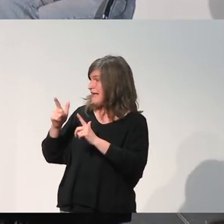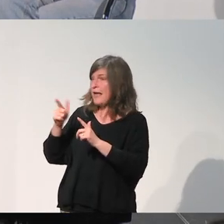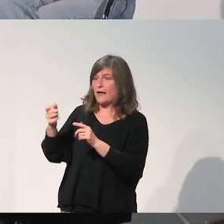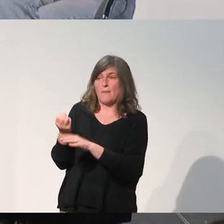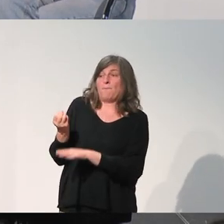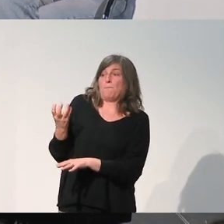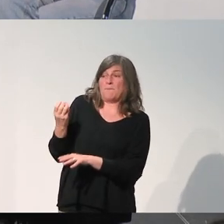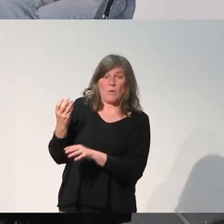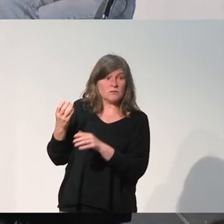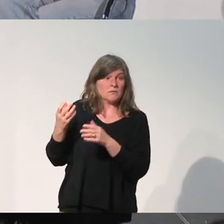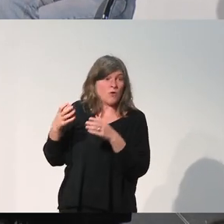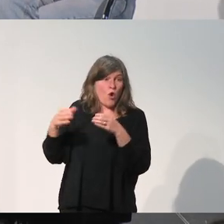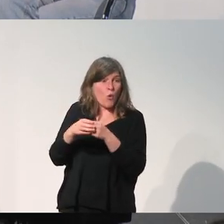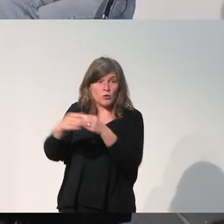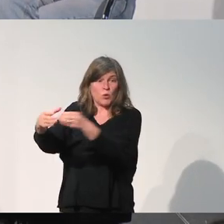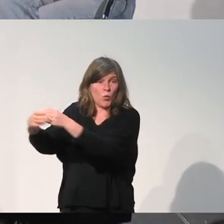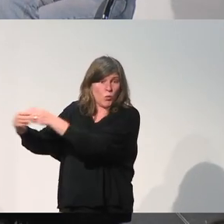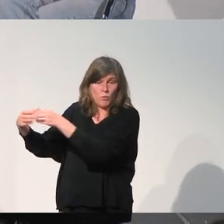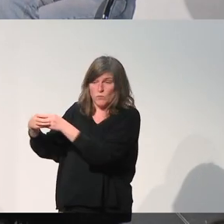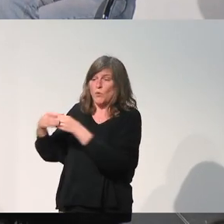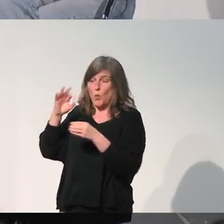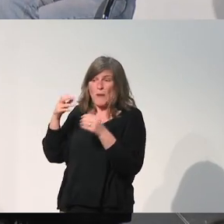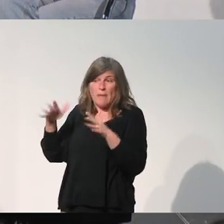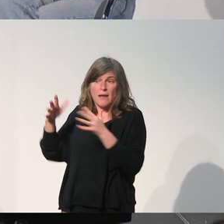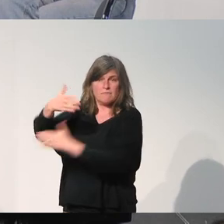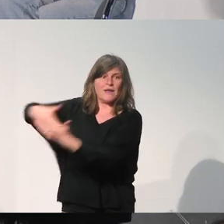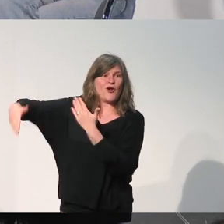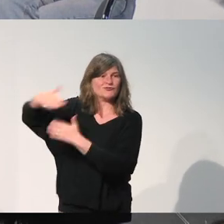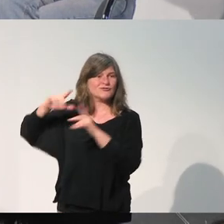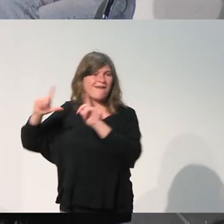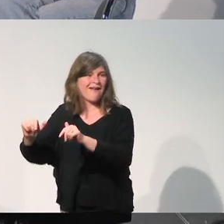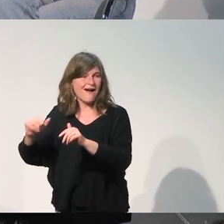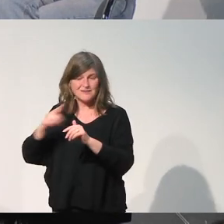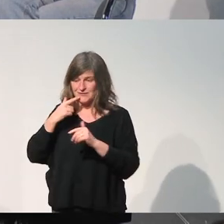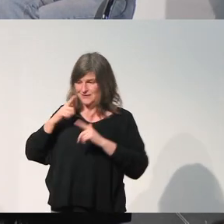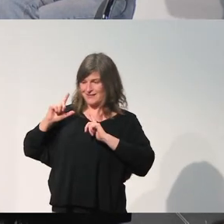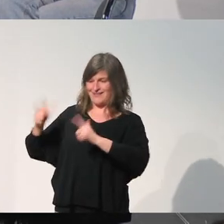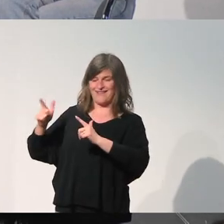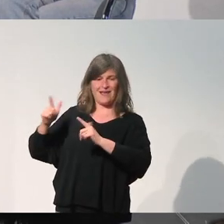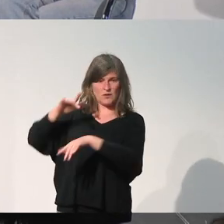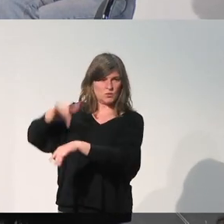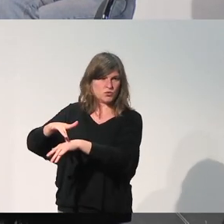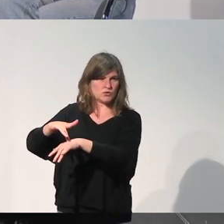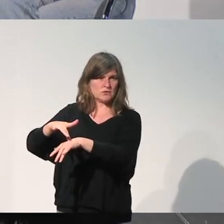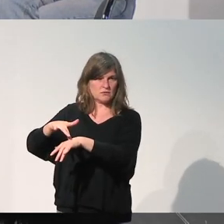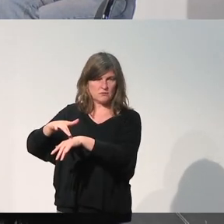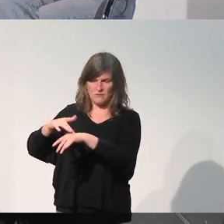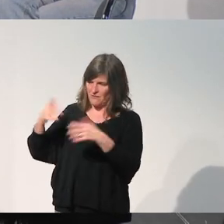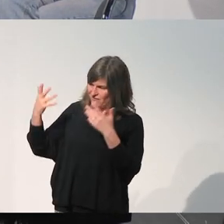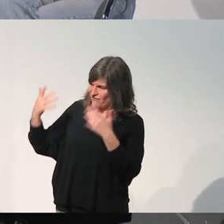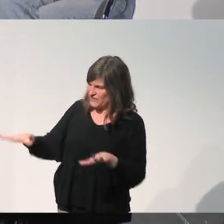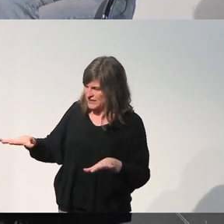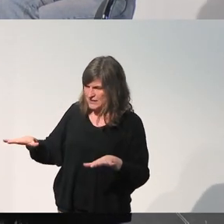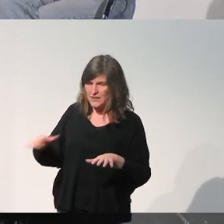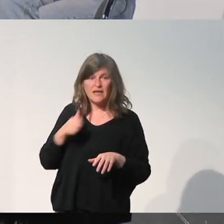pas divisée, que les communautés vivaient mélangées. Et vous écrivez qu'après la fin de la guerre, vous avez été surpris quand vous êtes installé